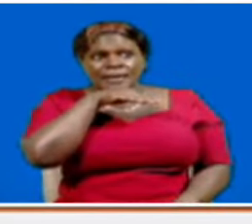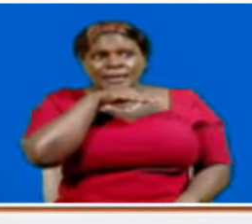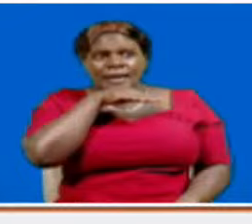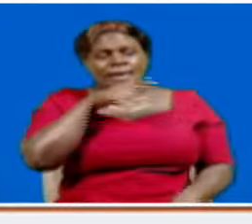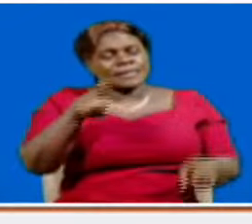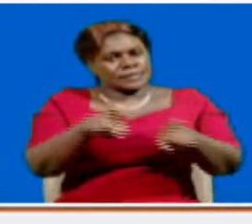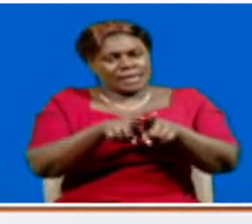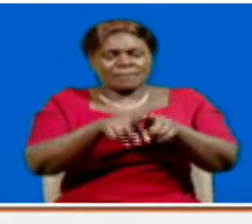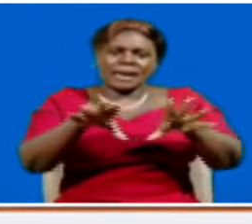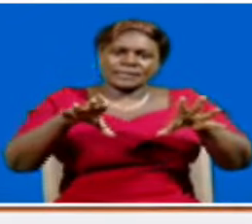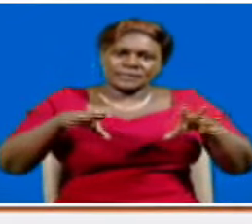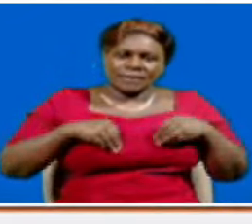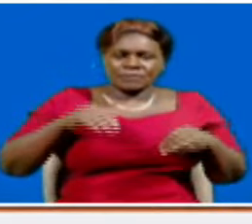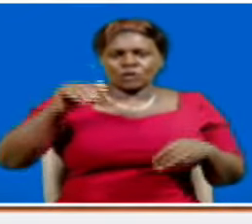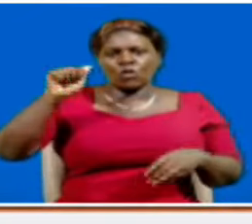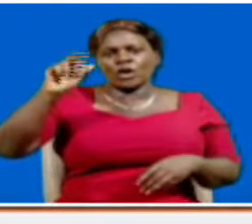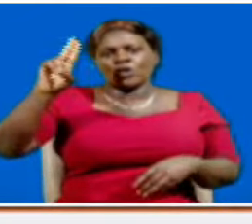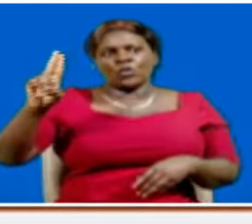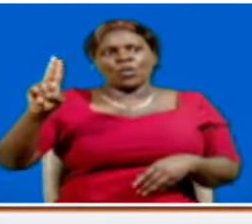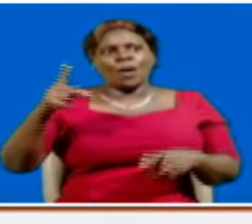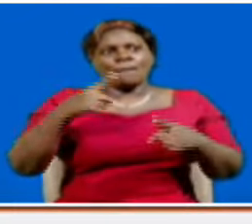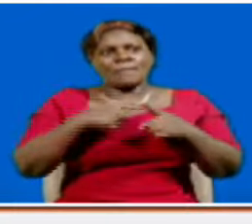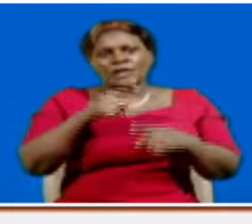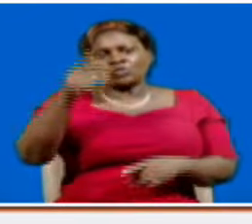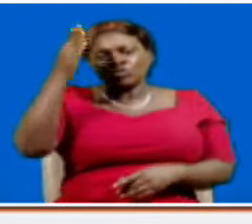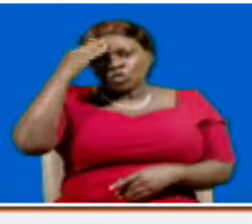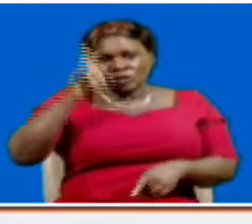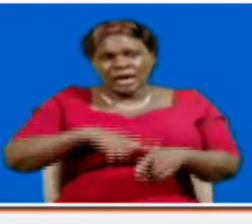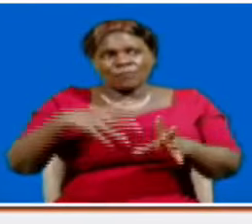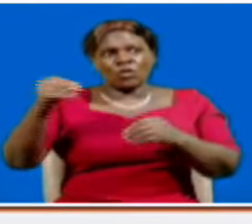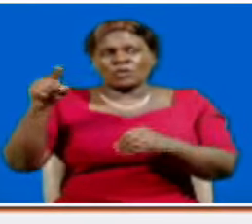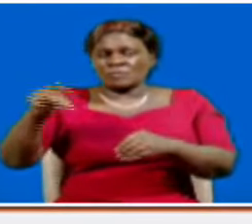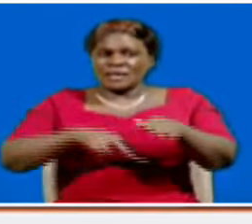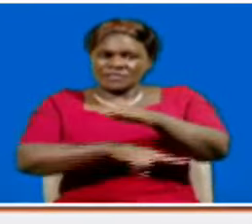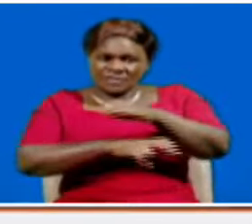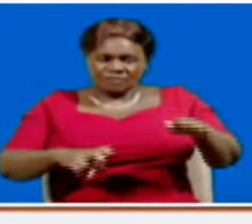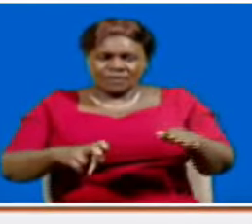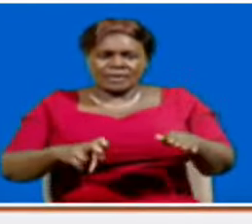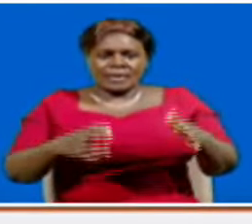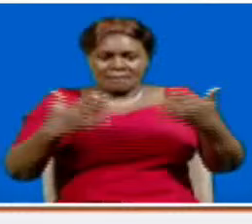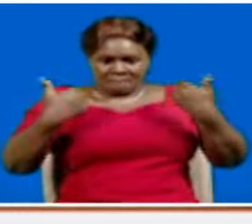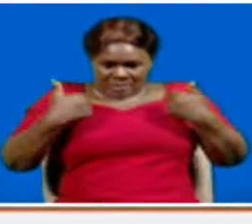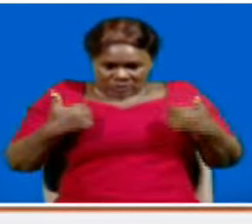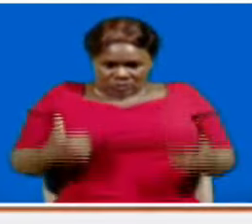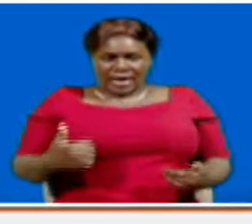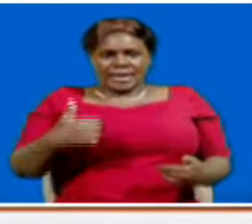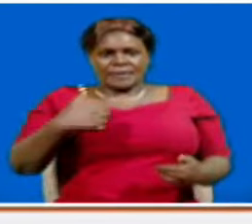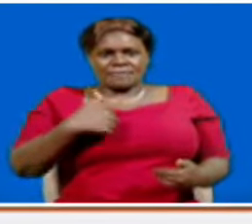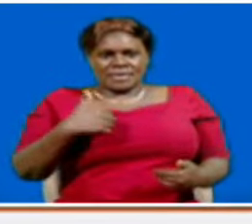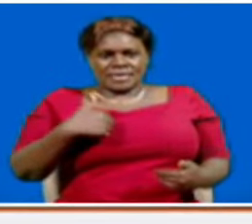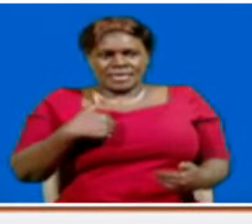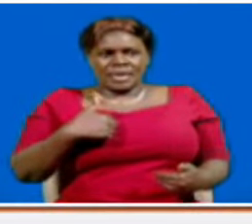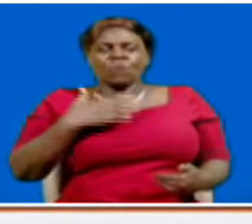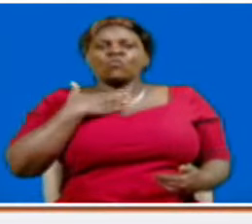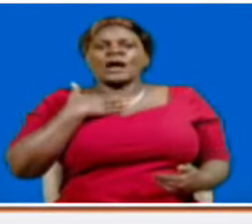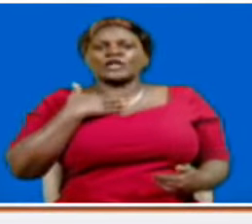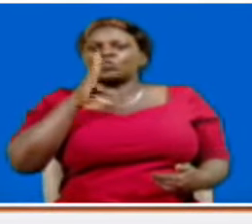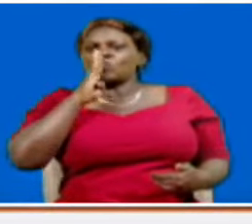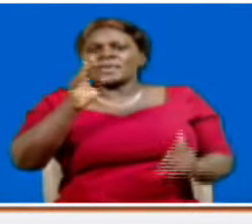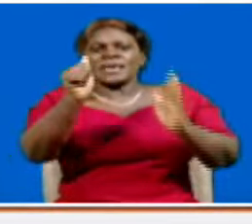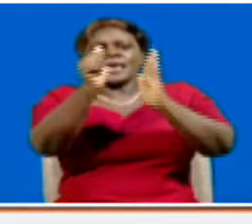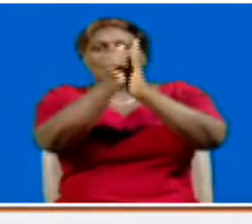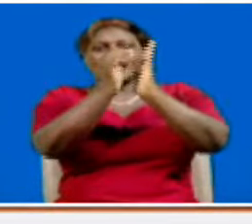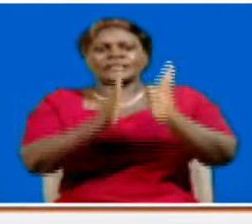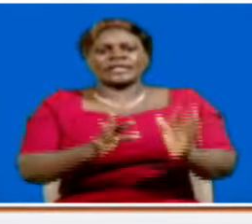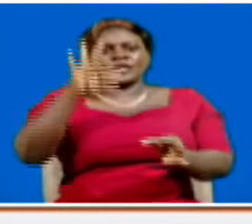mtu, tukubalia ende yu AU. Lakini juu najua kienda AU atasema ameibiwa kura. Mimi bwana mkarabati naomba ni kwe agent yake kwa